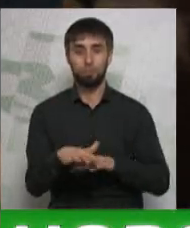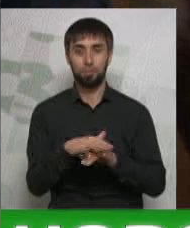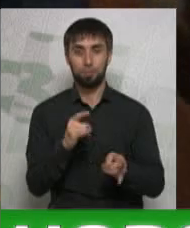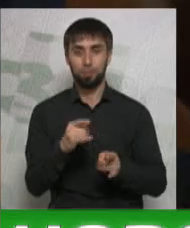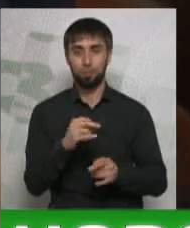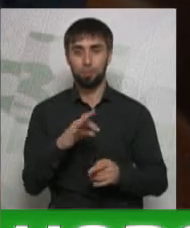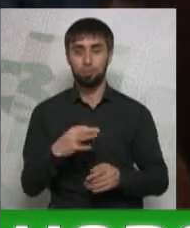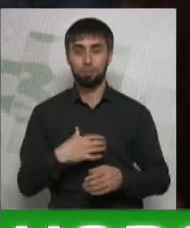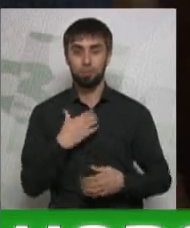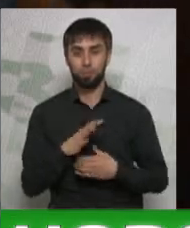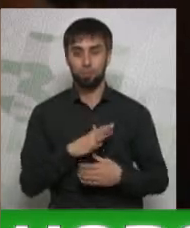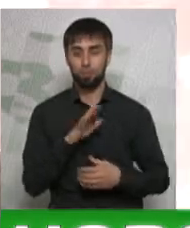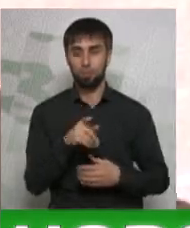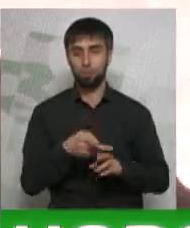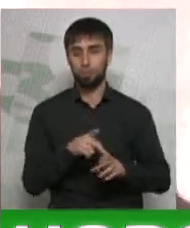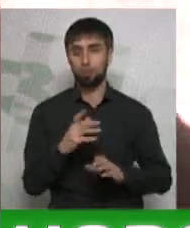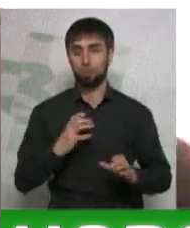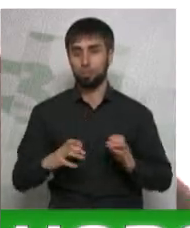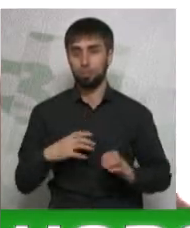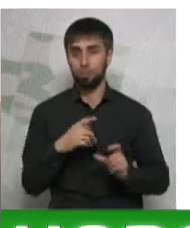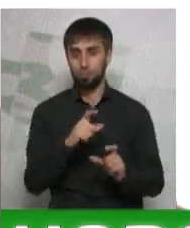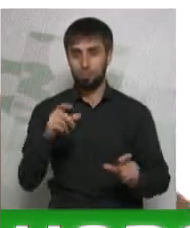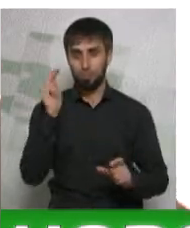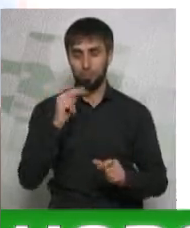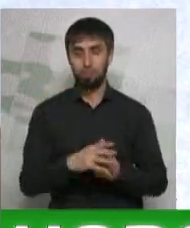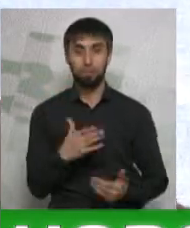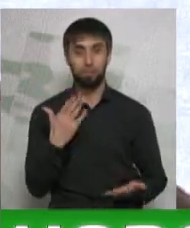транспорта особенно волновало студентов.